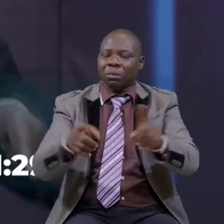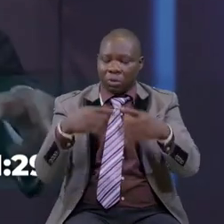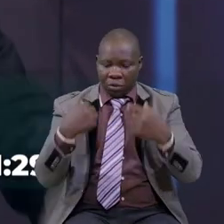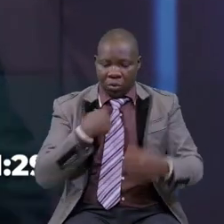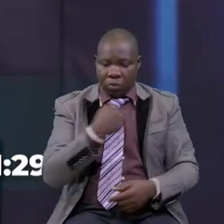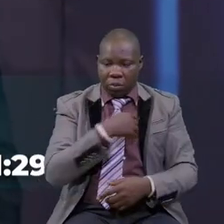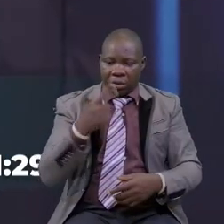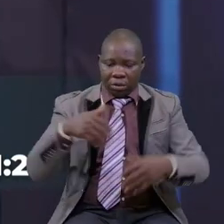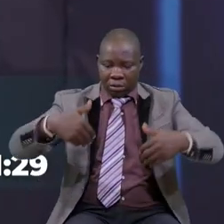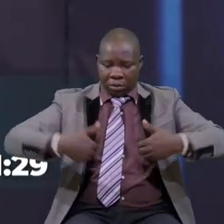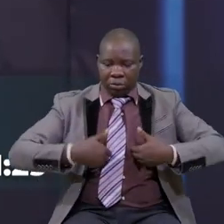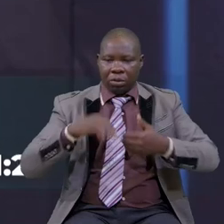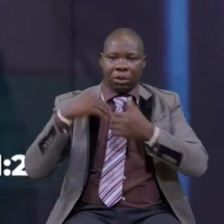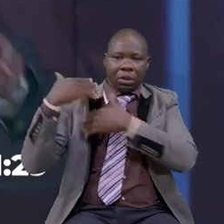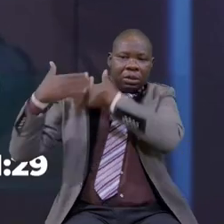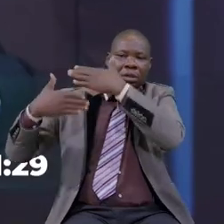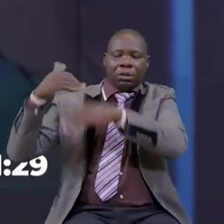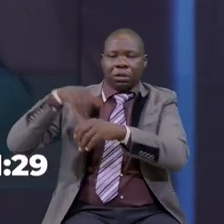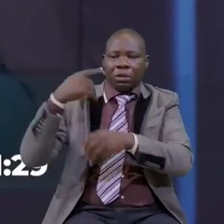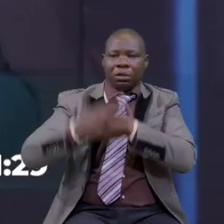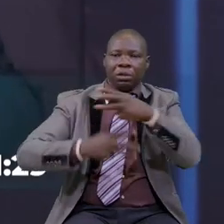la jeune génération dans le monde,